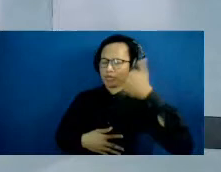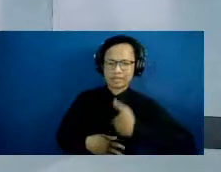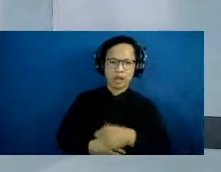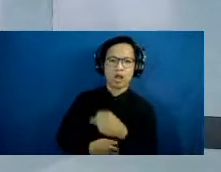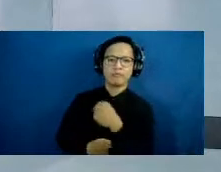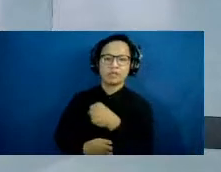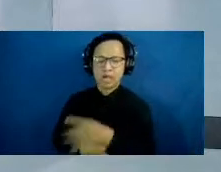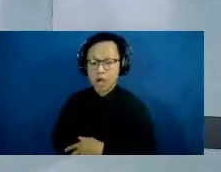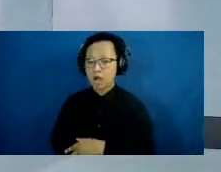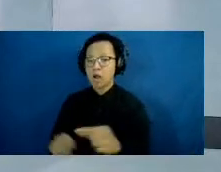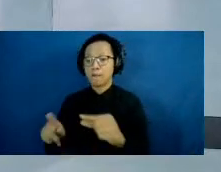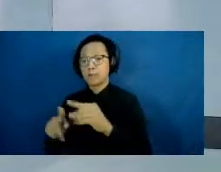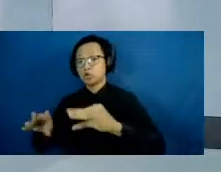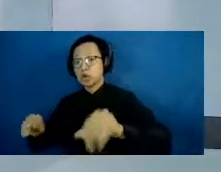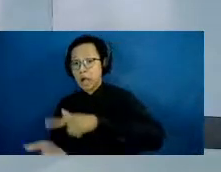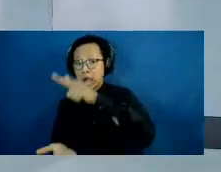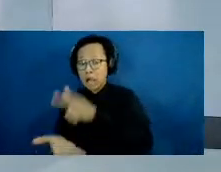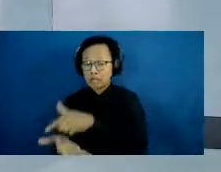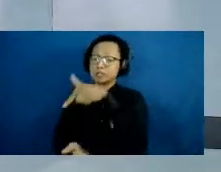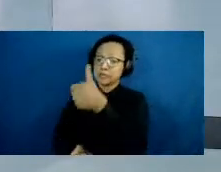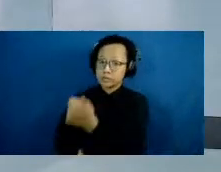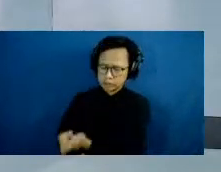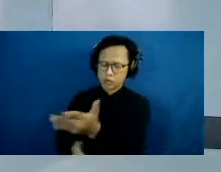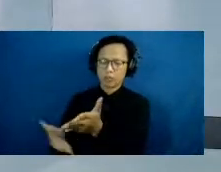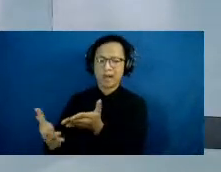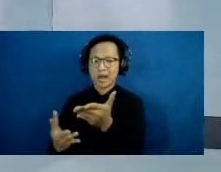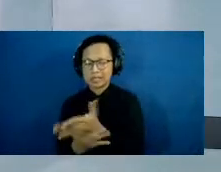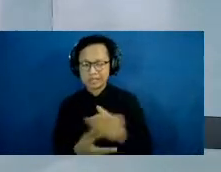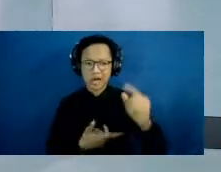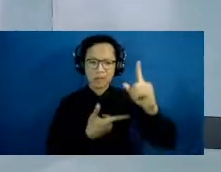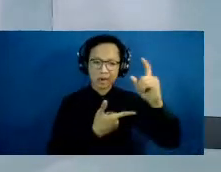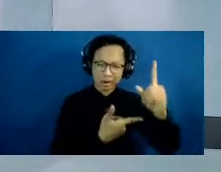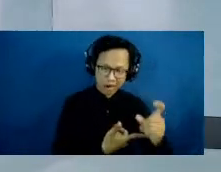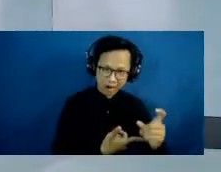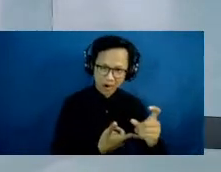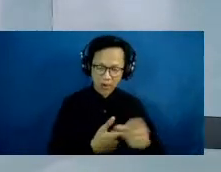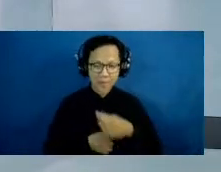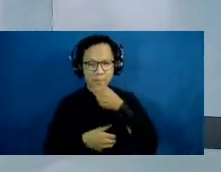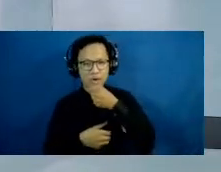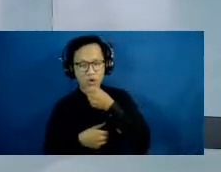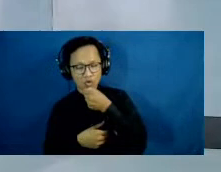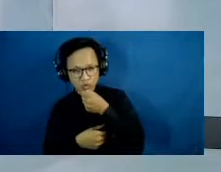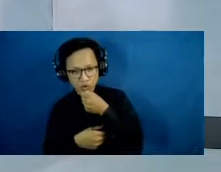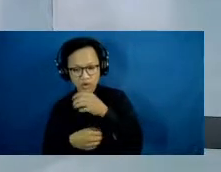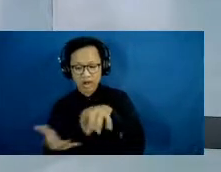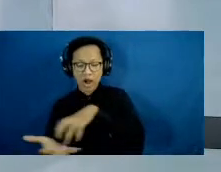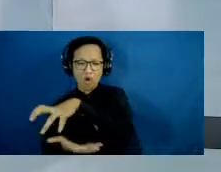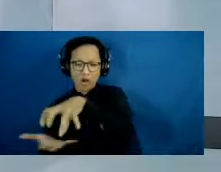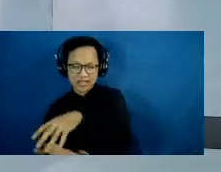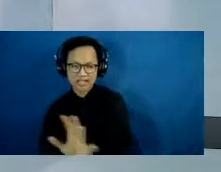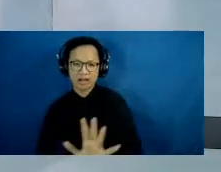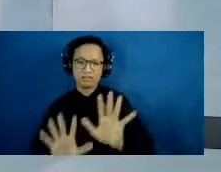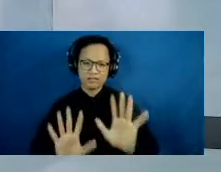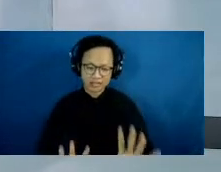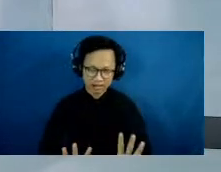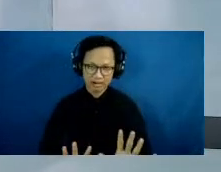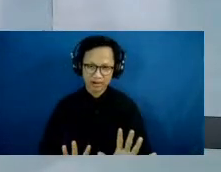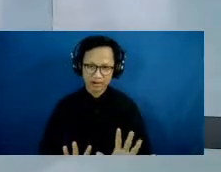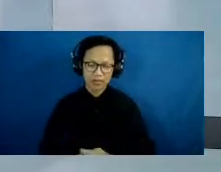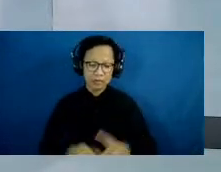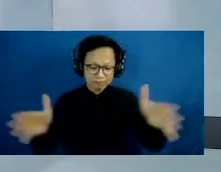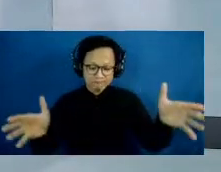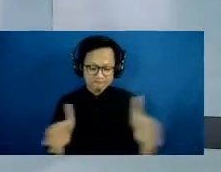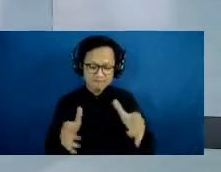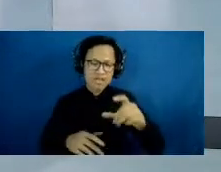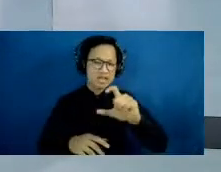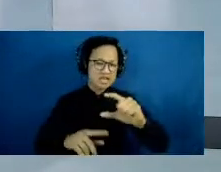yang resmi, dia hanya bisa mengakses kamera kita, hanya bisa mengakses mikrofon kita dan lokasi kita. Sehingga kita singkat dengan nama